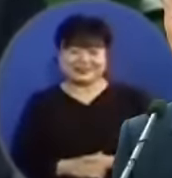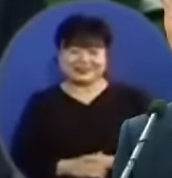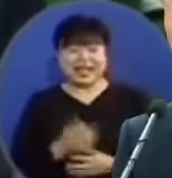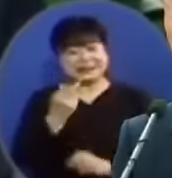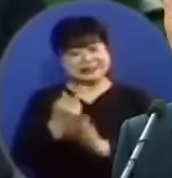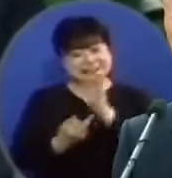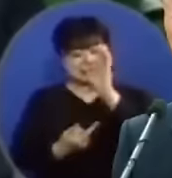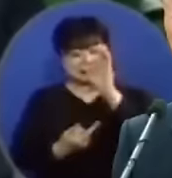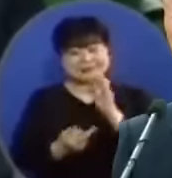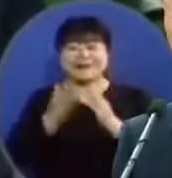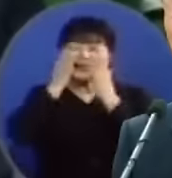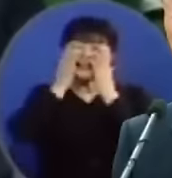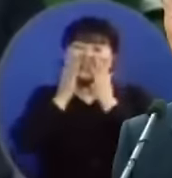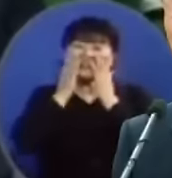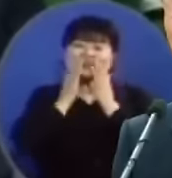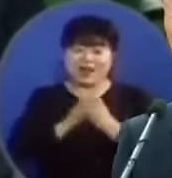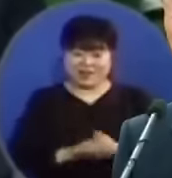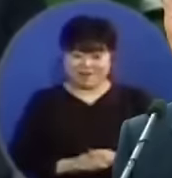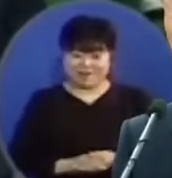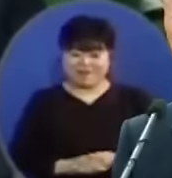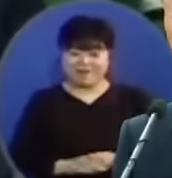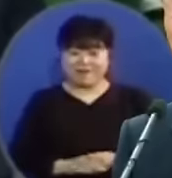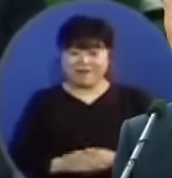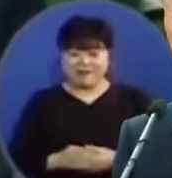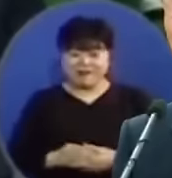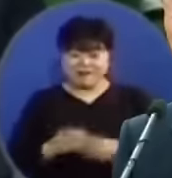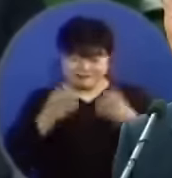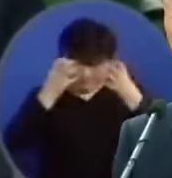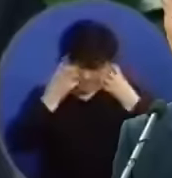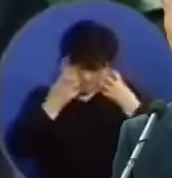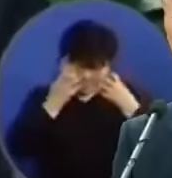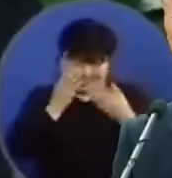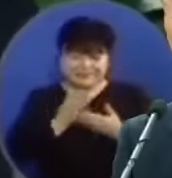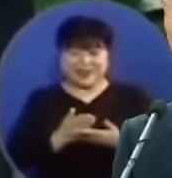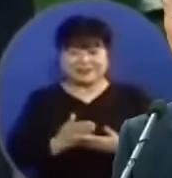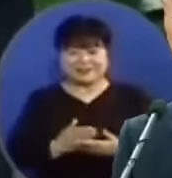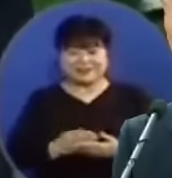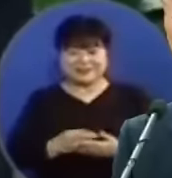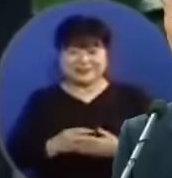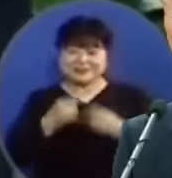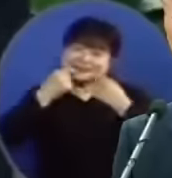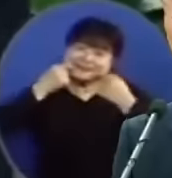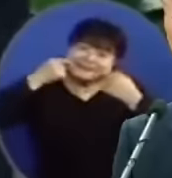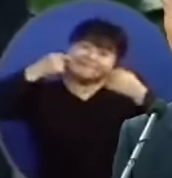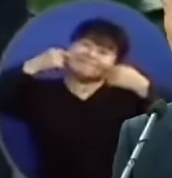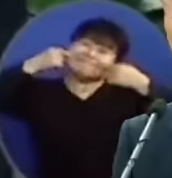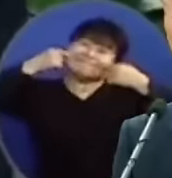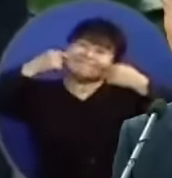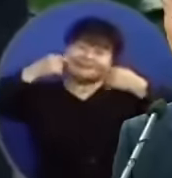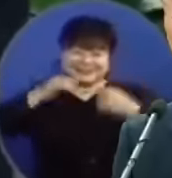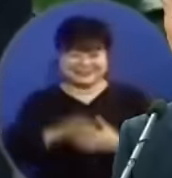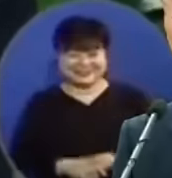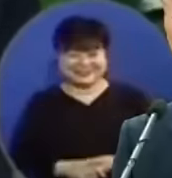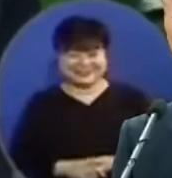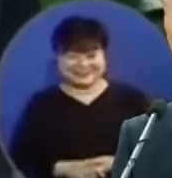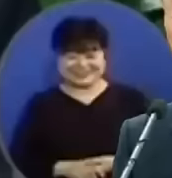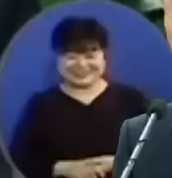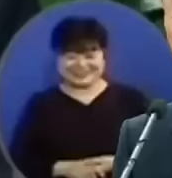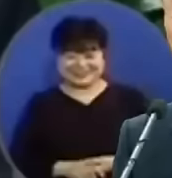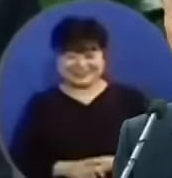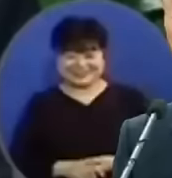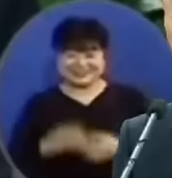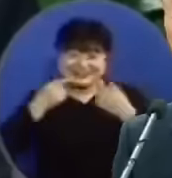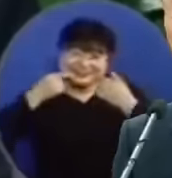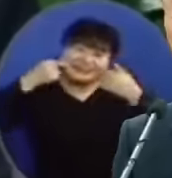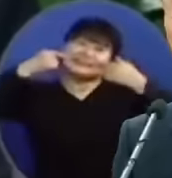아침에 세수하고 난 다음 거울을 지나볼 때 찡그리고 그대로 보지 마시고 한번 입꼬리를 위로